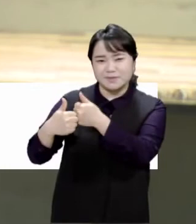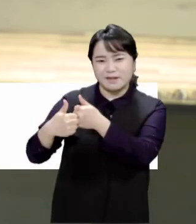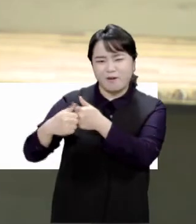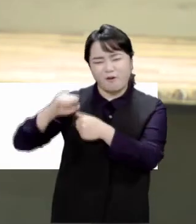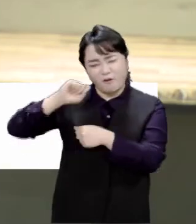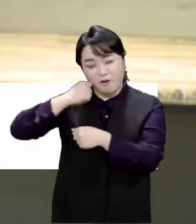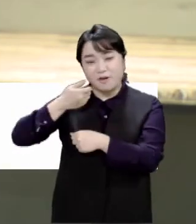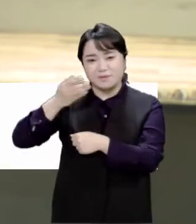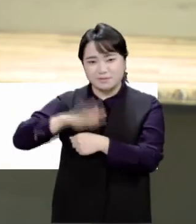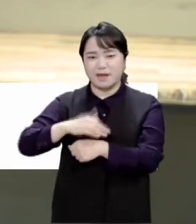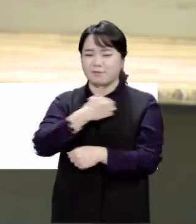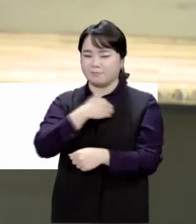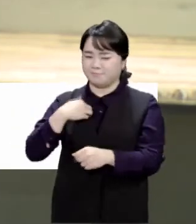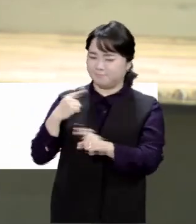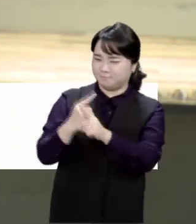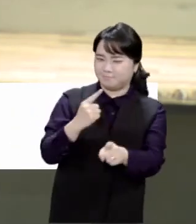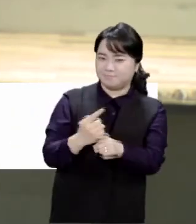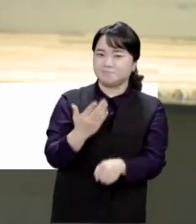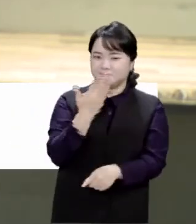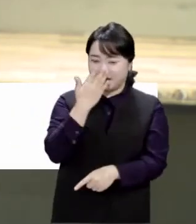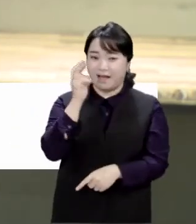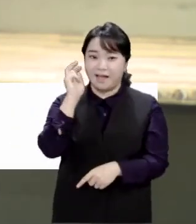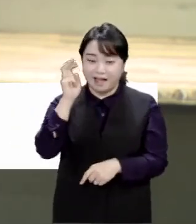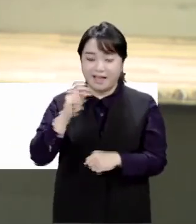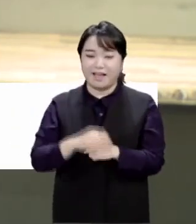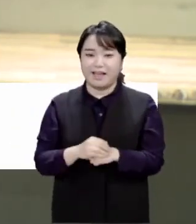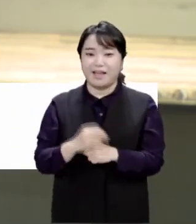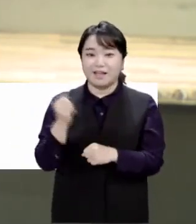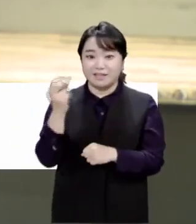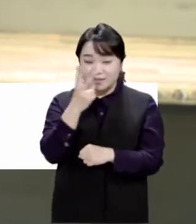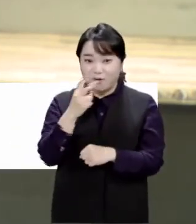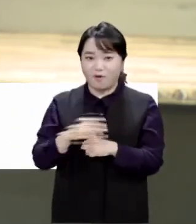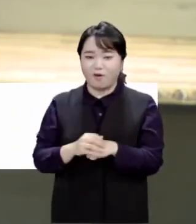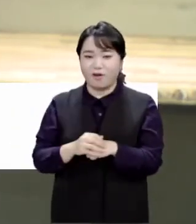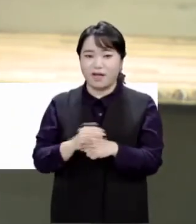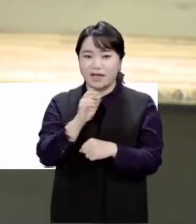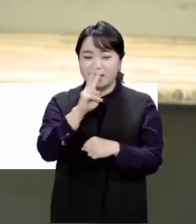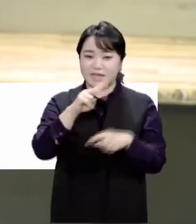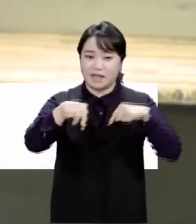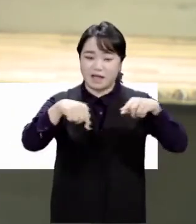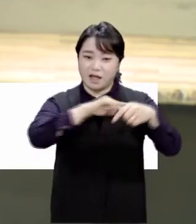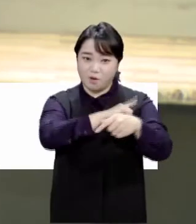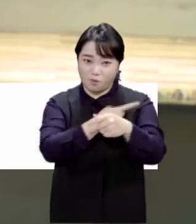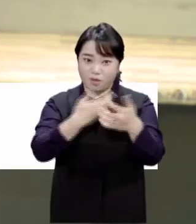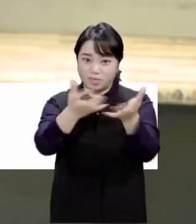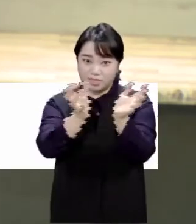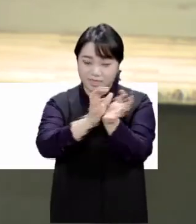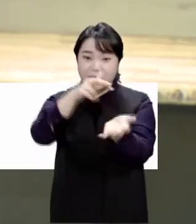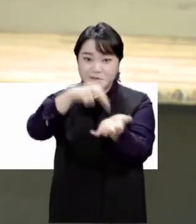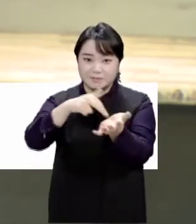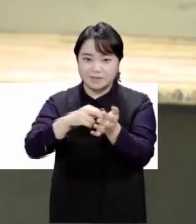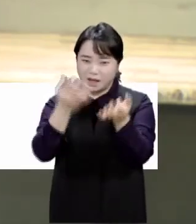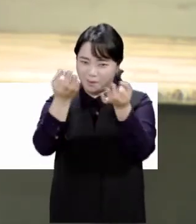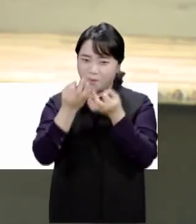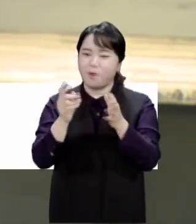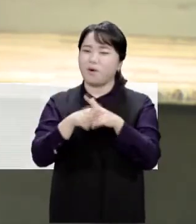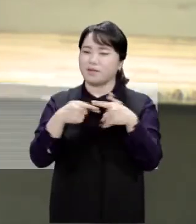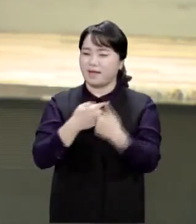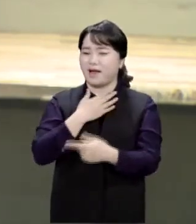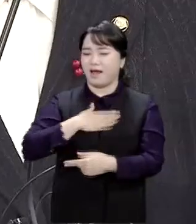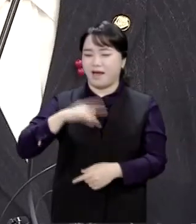꼭 이길 수 있으리라고 확신합니다. 그리고 그걸 야권 지지자분들이 알고 계시다고 생각합니다.